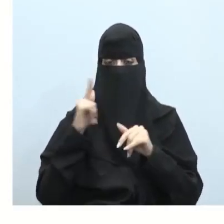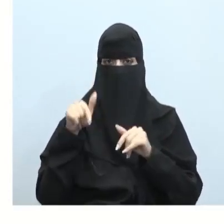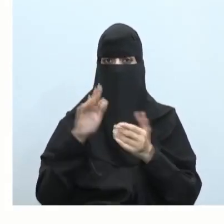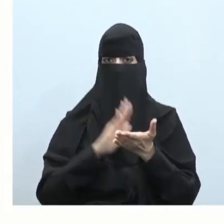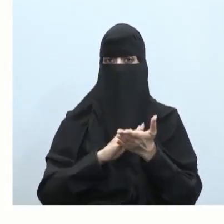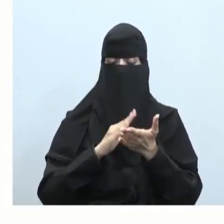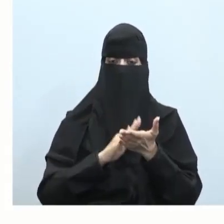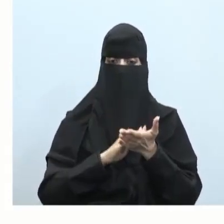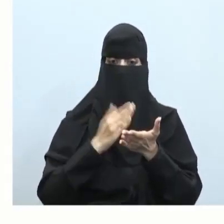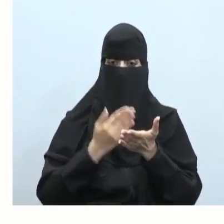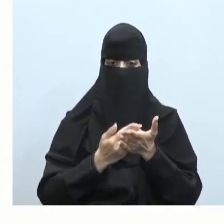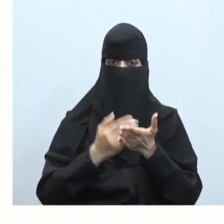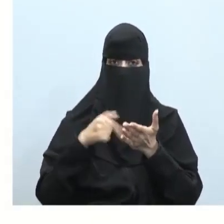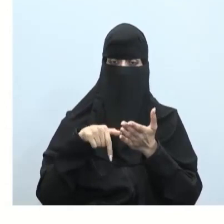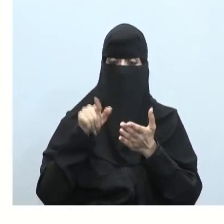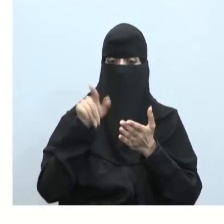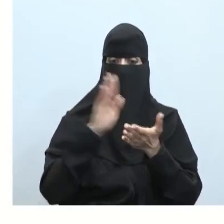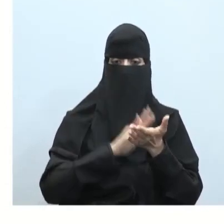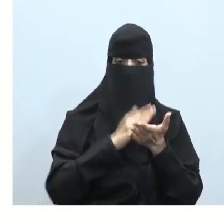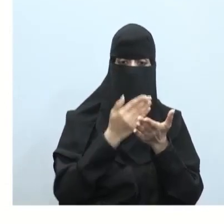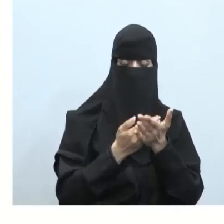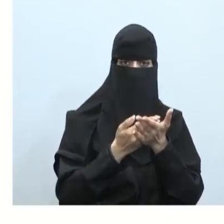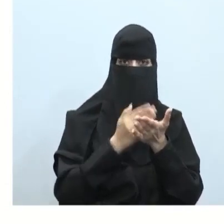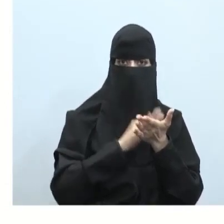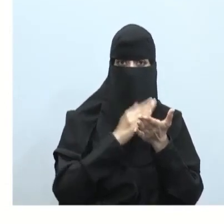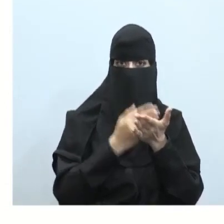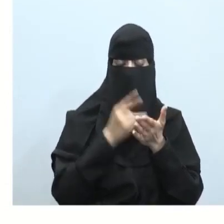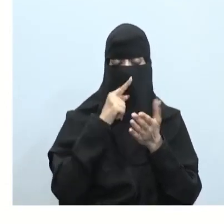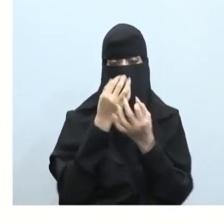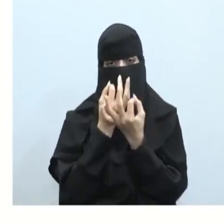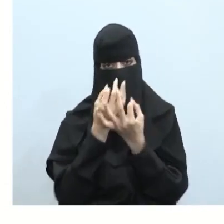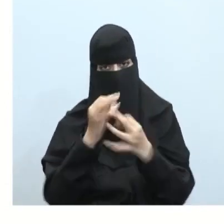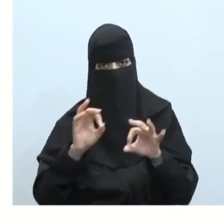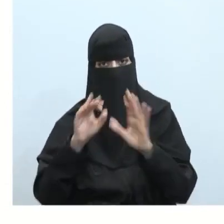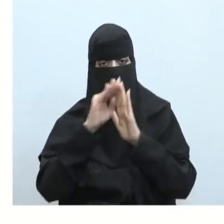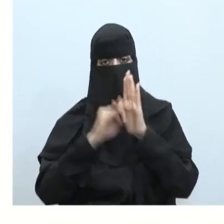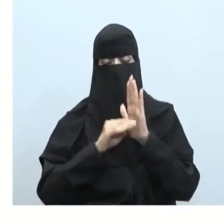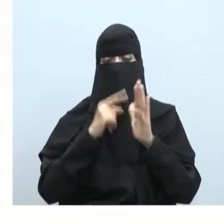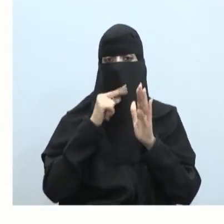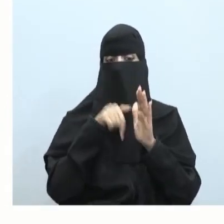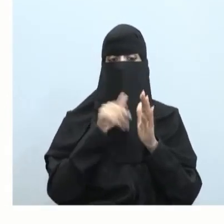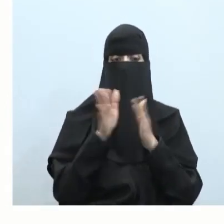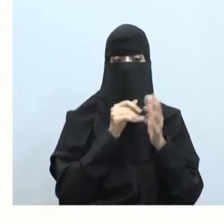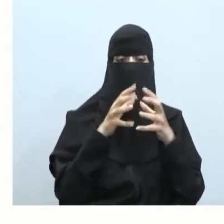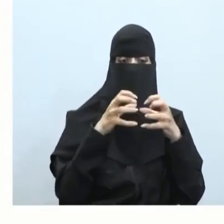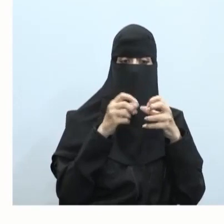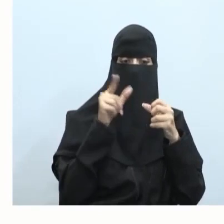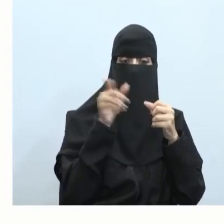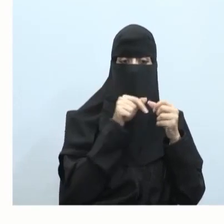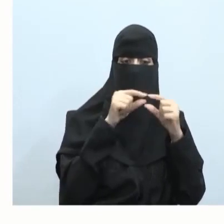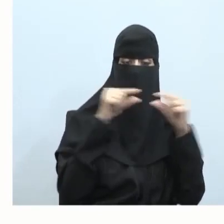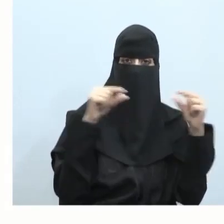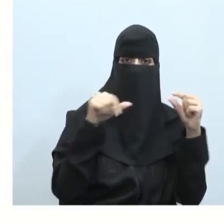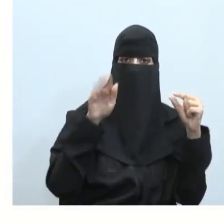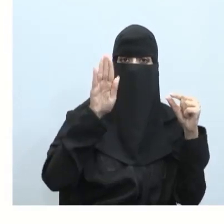المترجم يترجم البرنامج جمله كامله بينما المفسر سطر